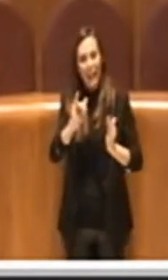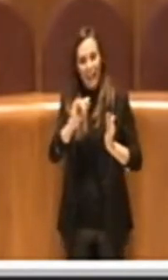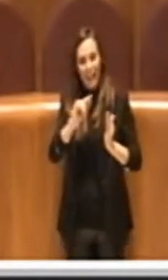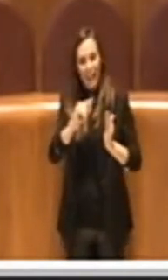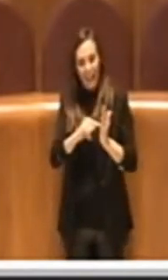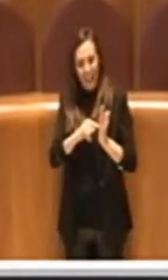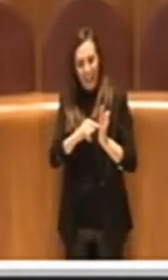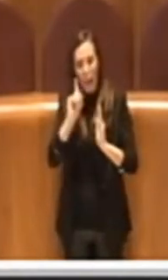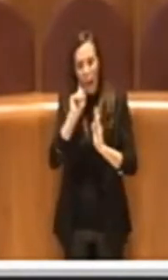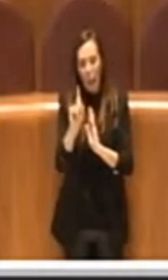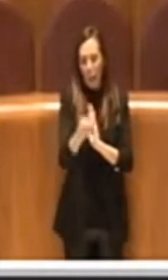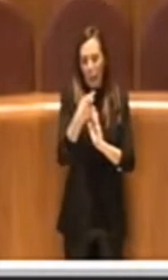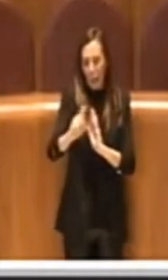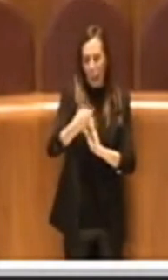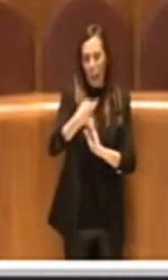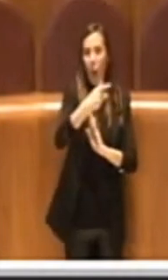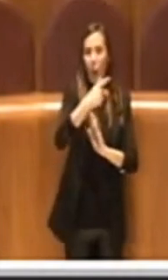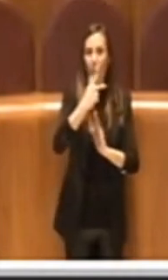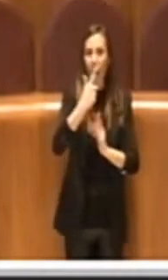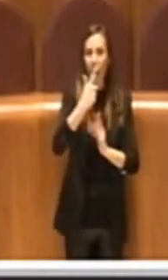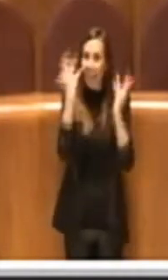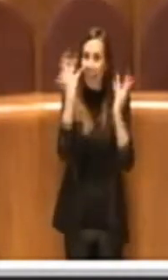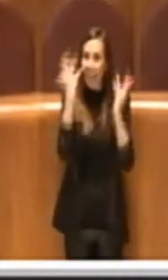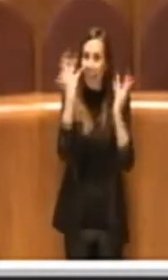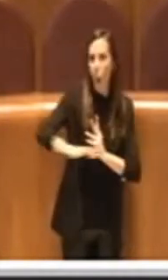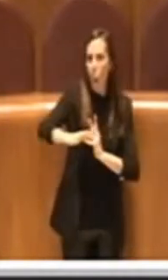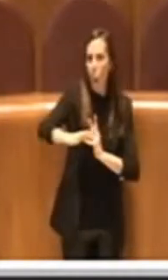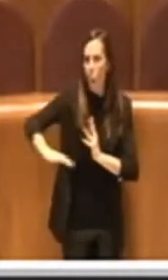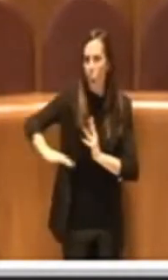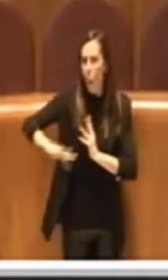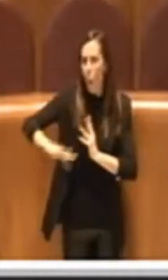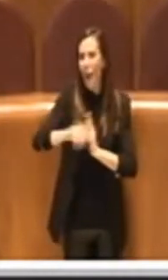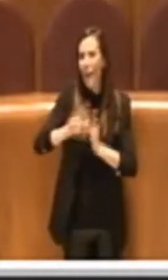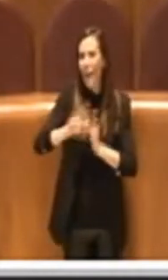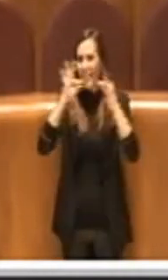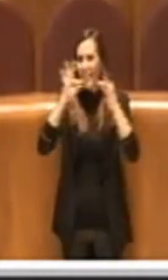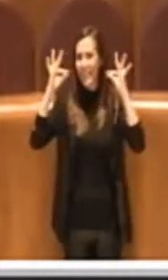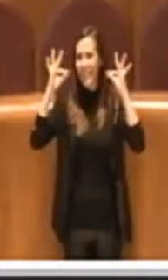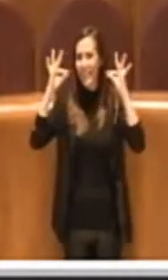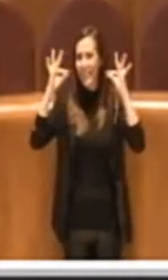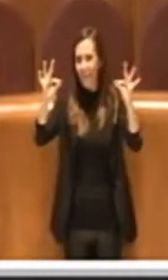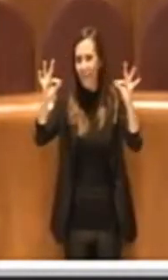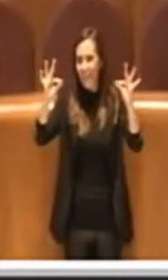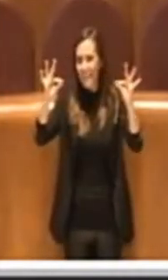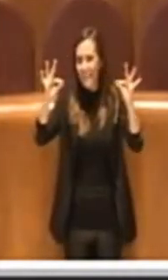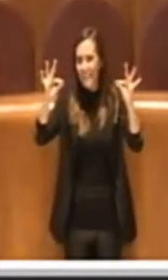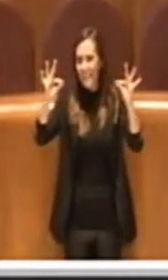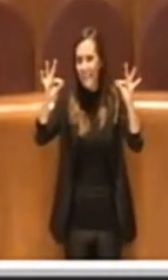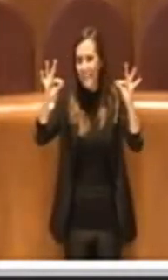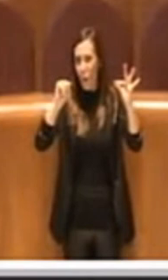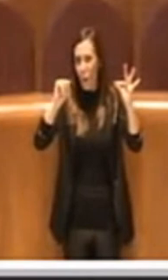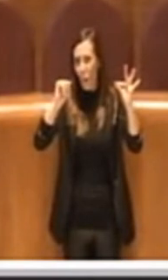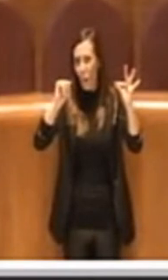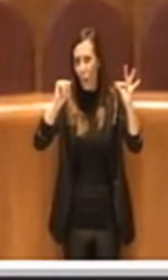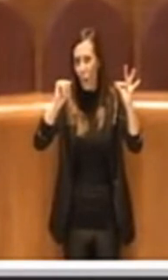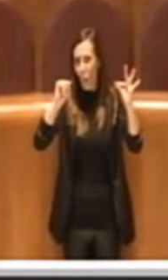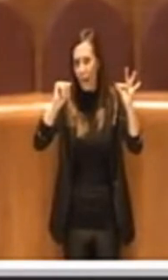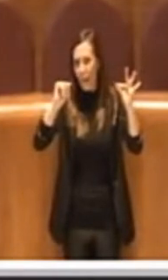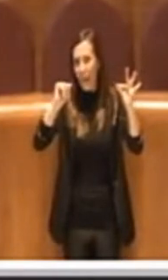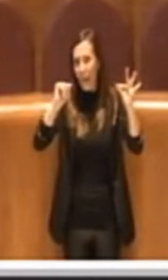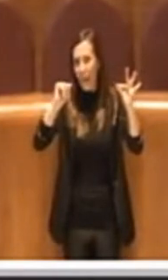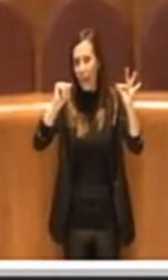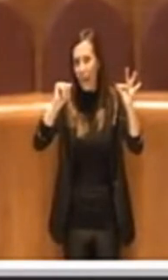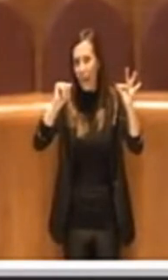dei luoghi e la definizione che si circostanzia